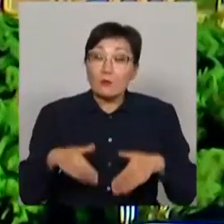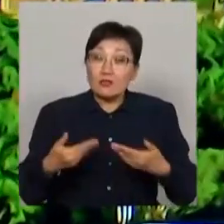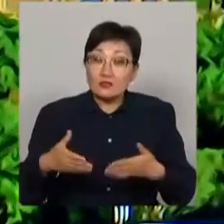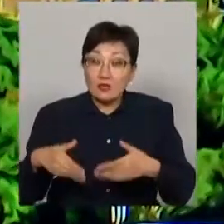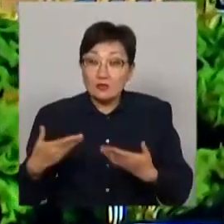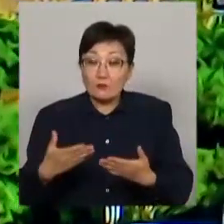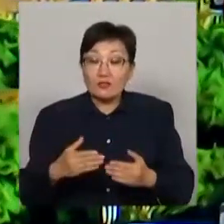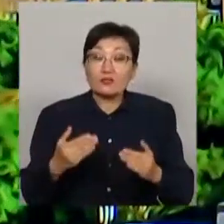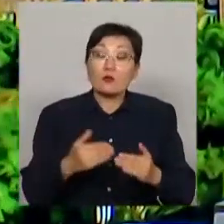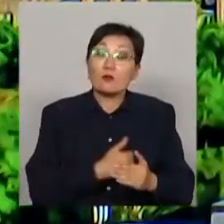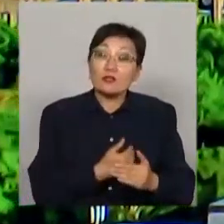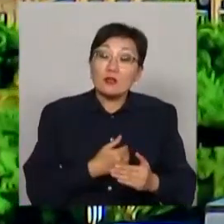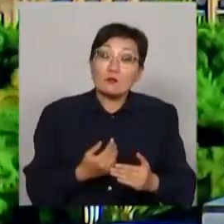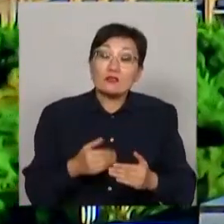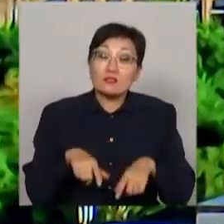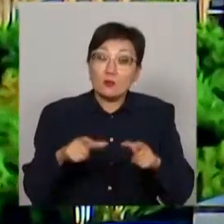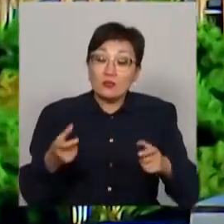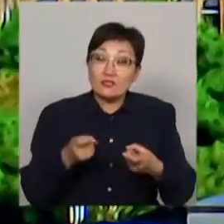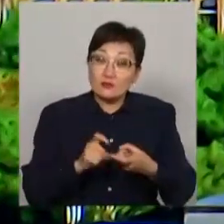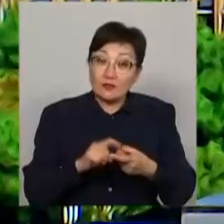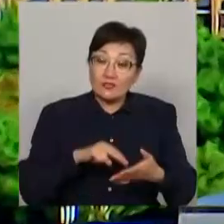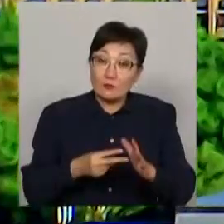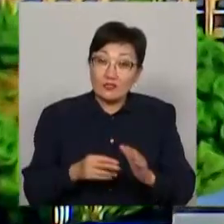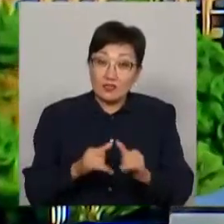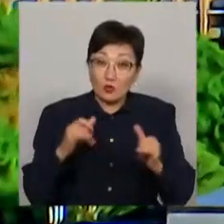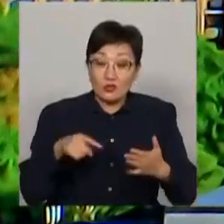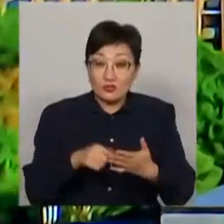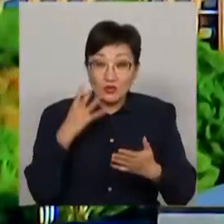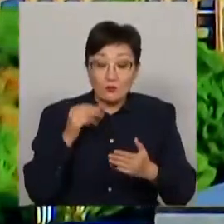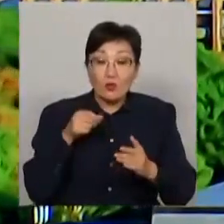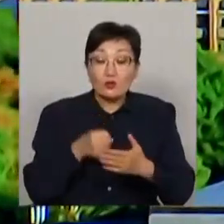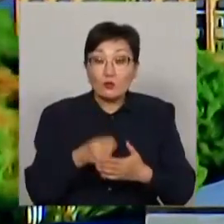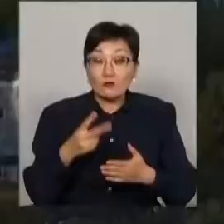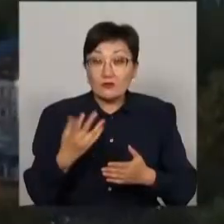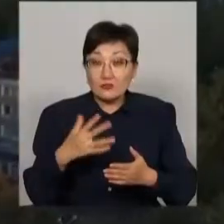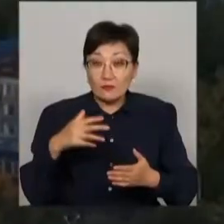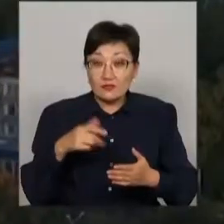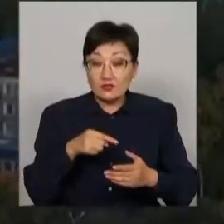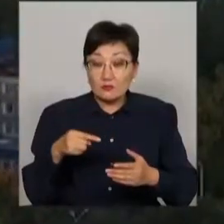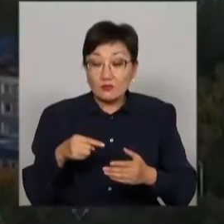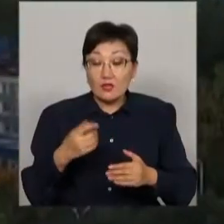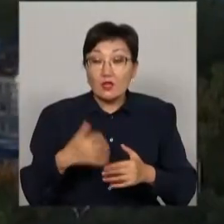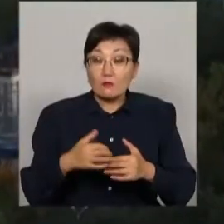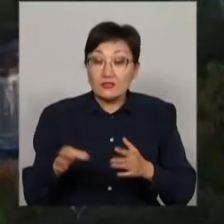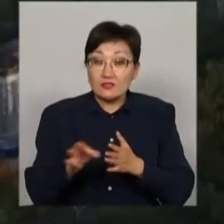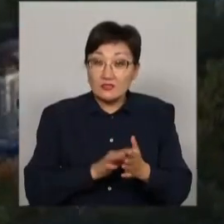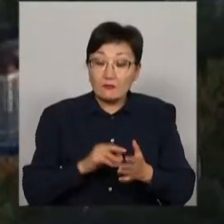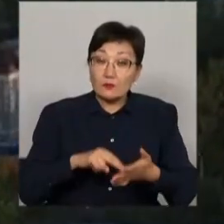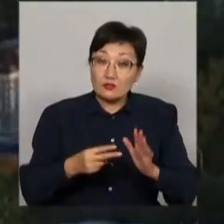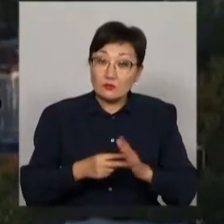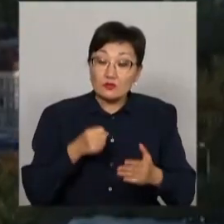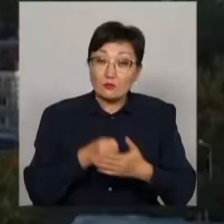предложений и комментариев поступило от горожан касательно плана развития Алматы до 2025 и среднесрочных перспектив